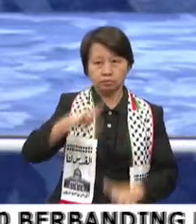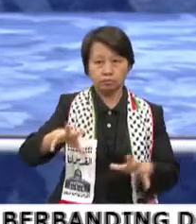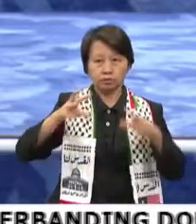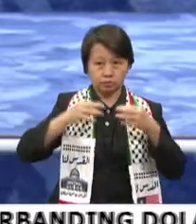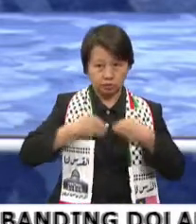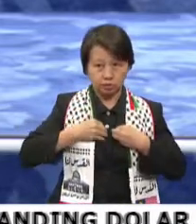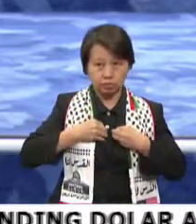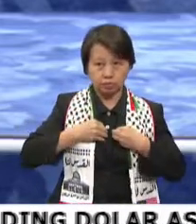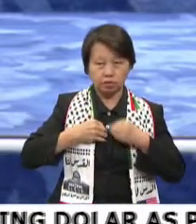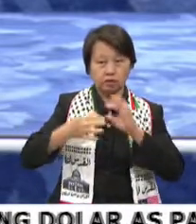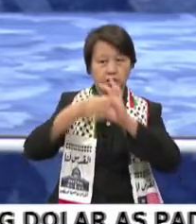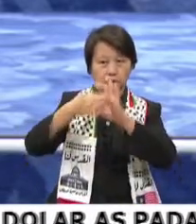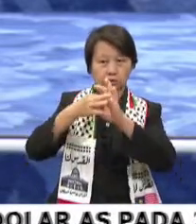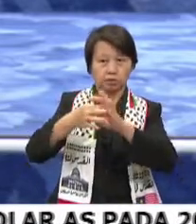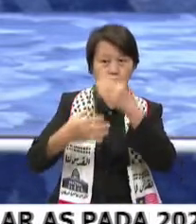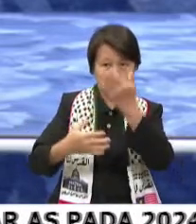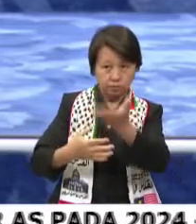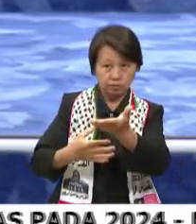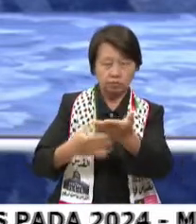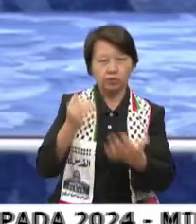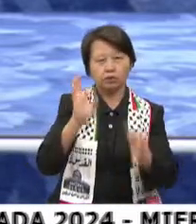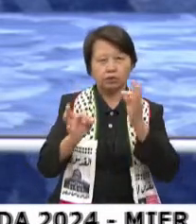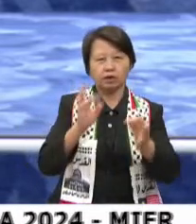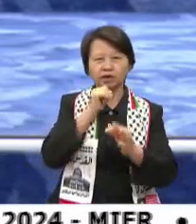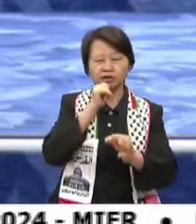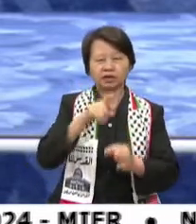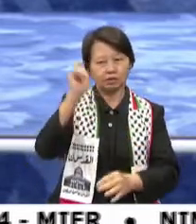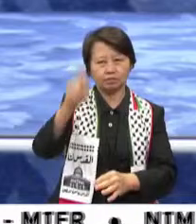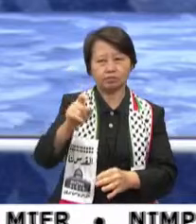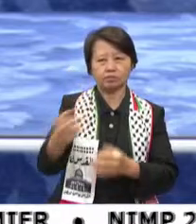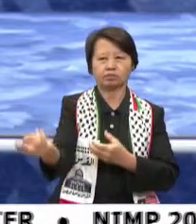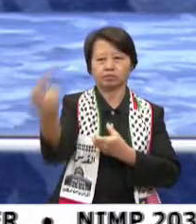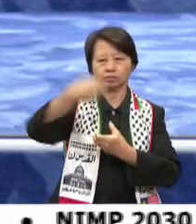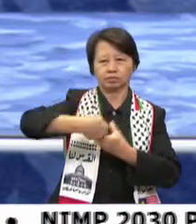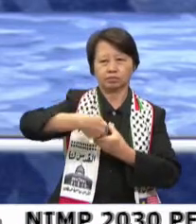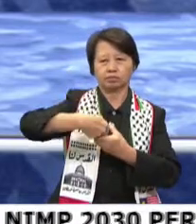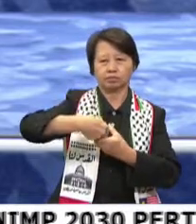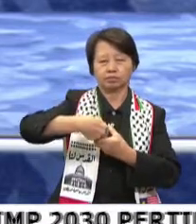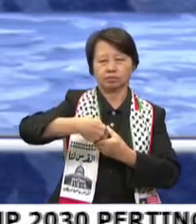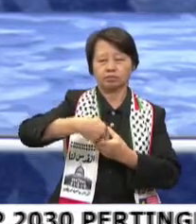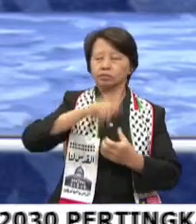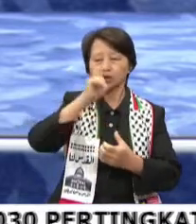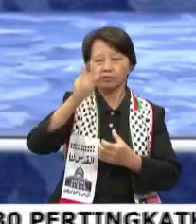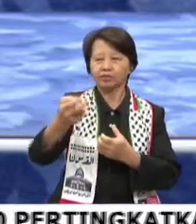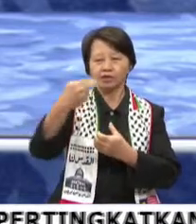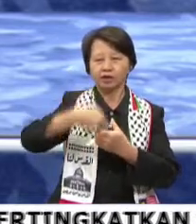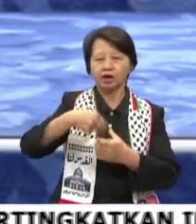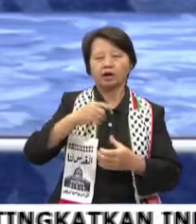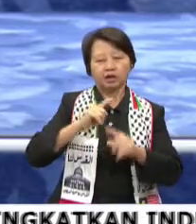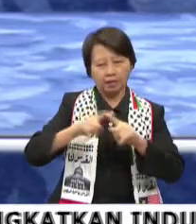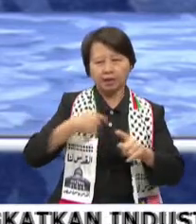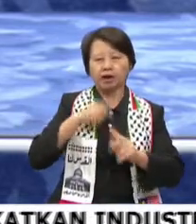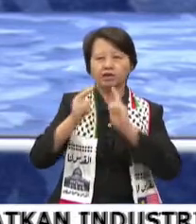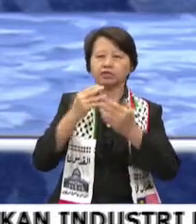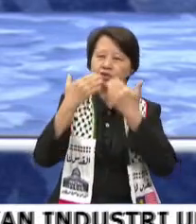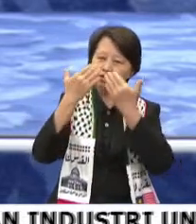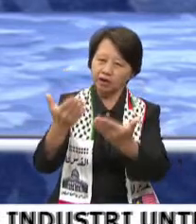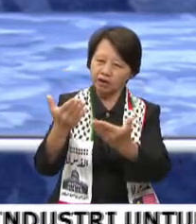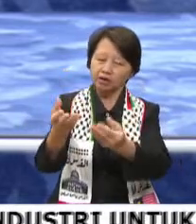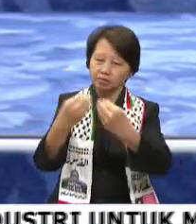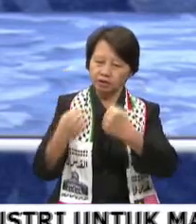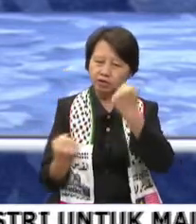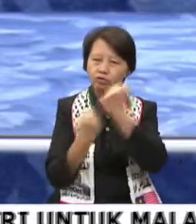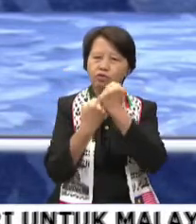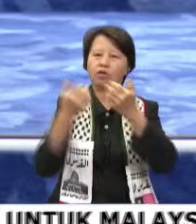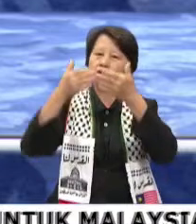menerima kerjasama walaupun tidak semestinya menyertai Bukit Gantang saya ucap Terima kasih k beri sokongan